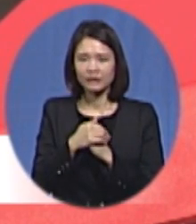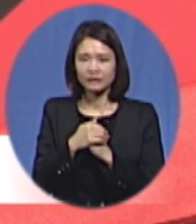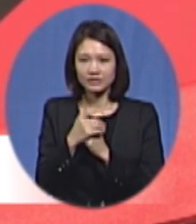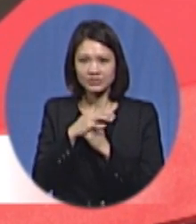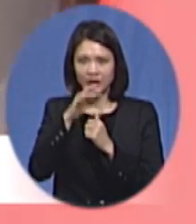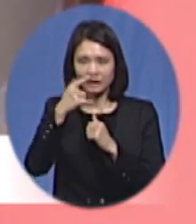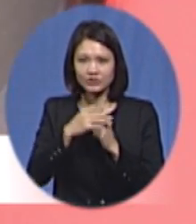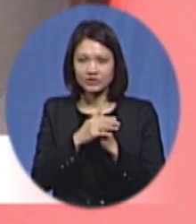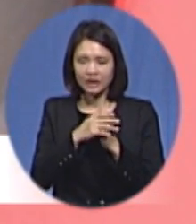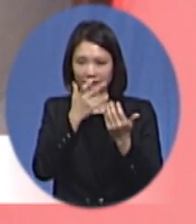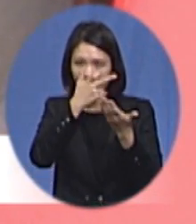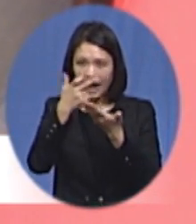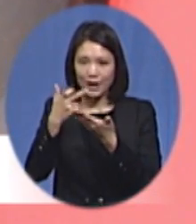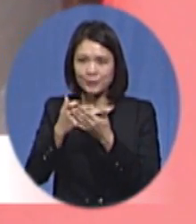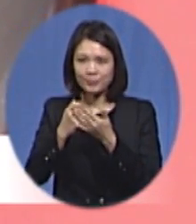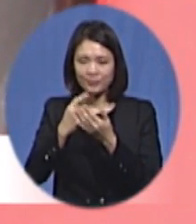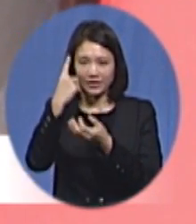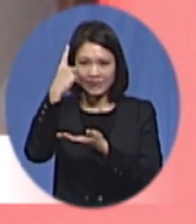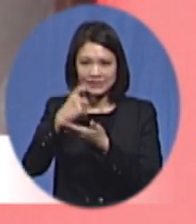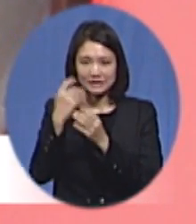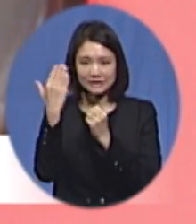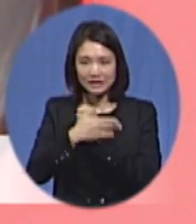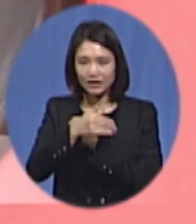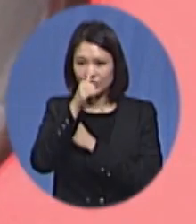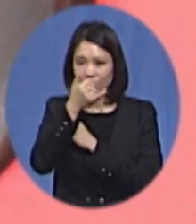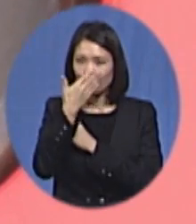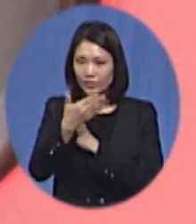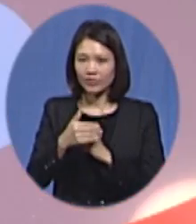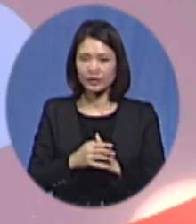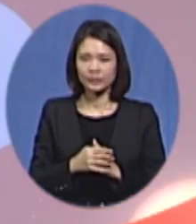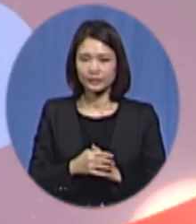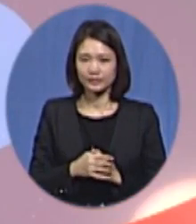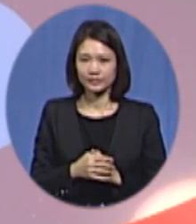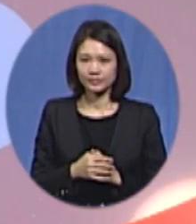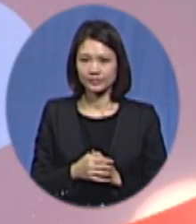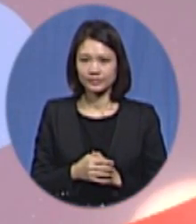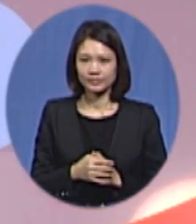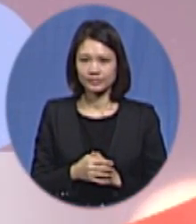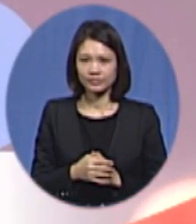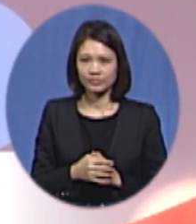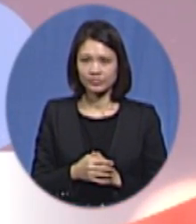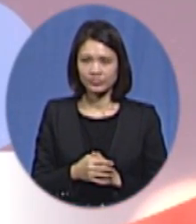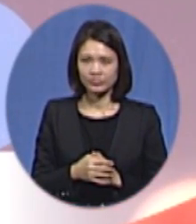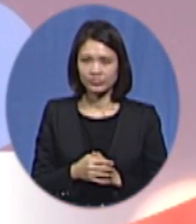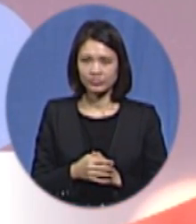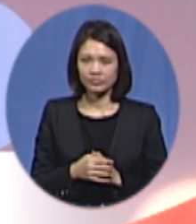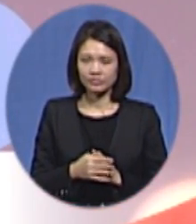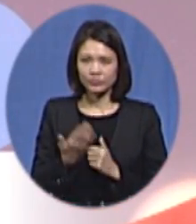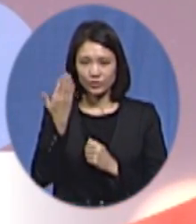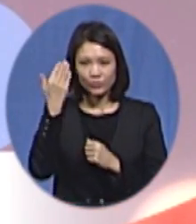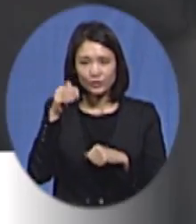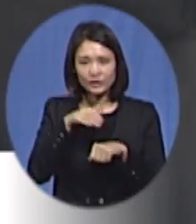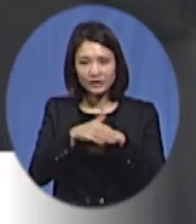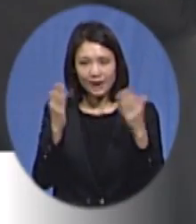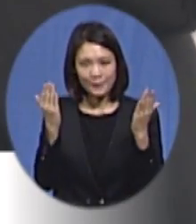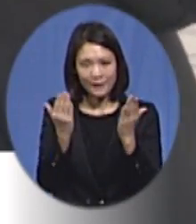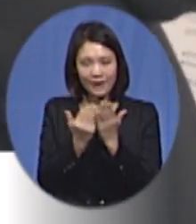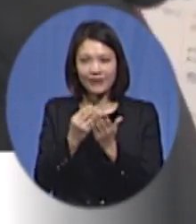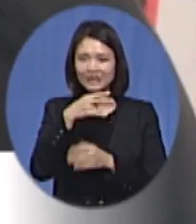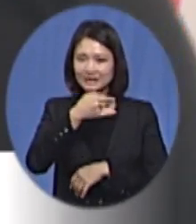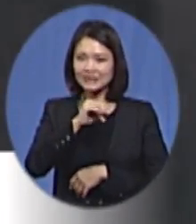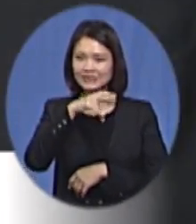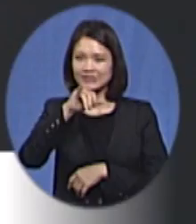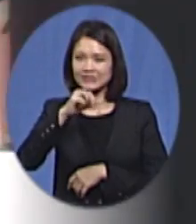자선냄비에 있는 카메라로 인증사진을 남길 수도 있습니다. 시대가 시대인 만큼 디지털